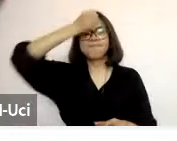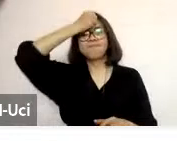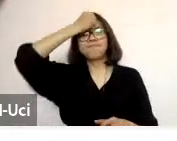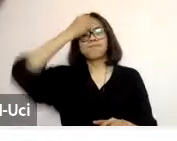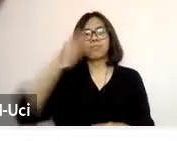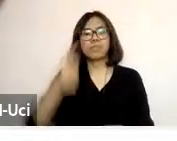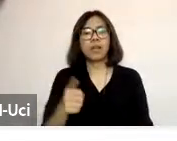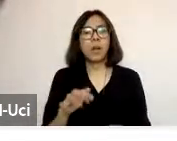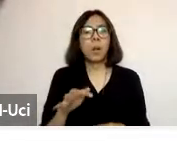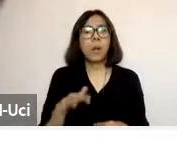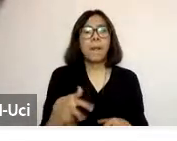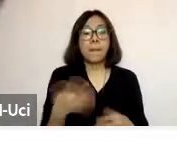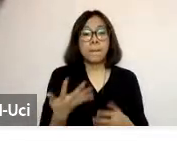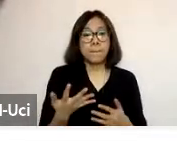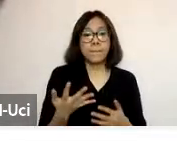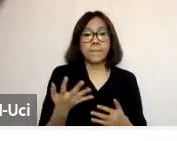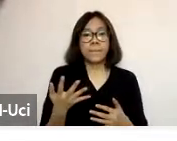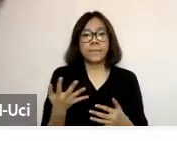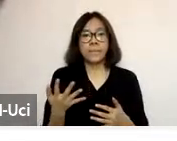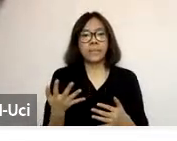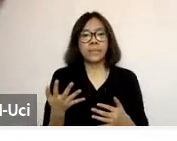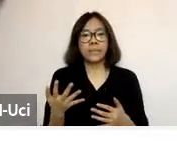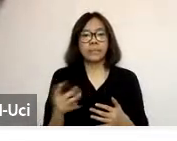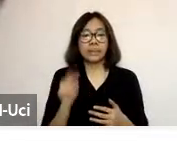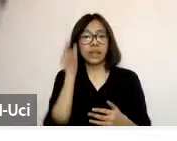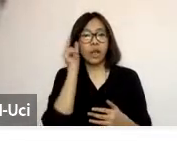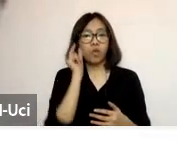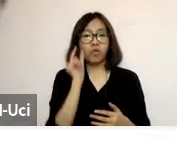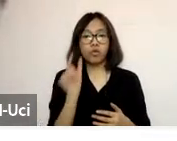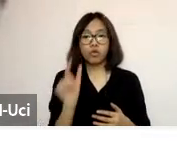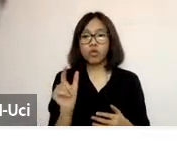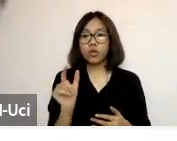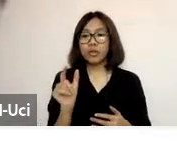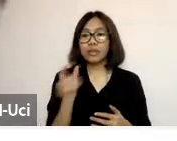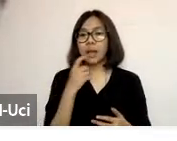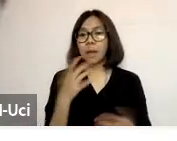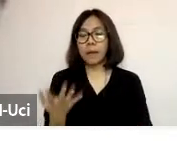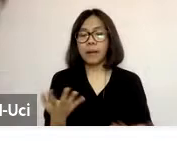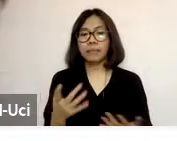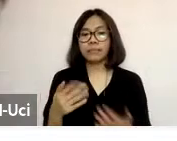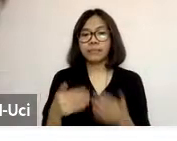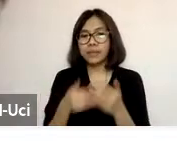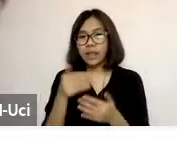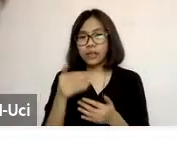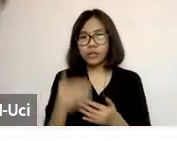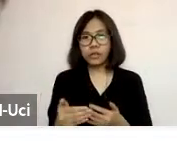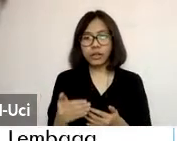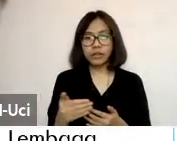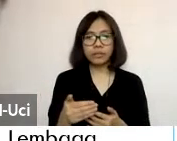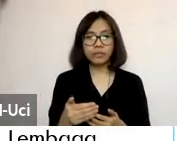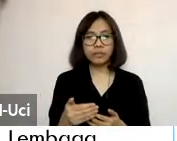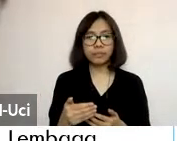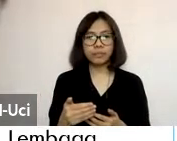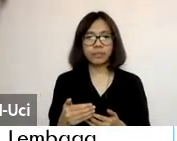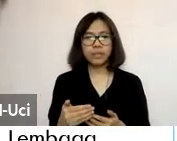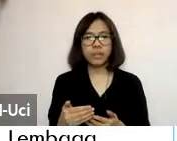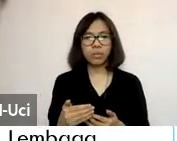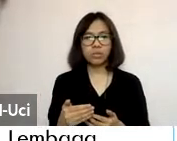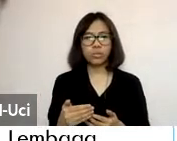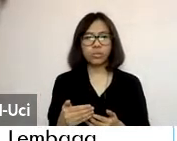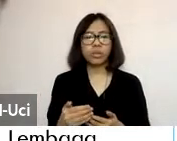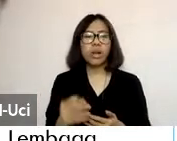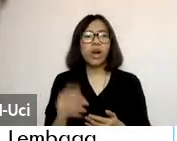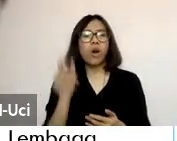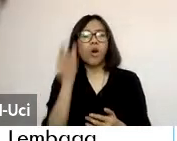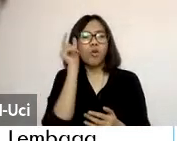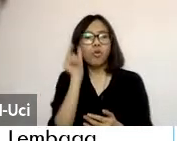opsi mungkin yang Barangkali Pak kita usulkan yang mungkin Nightmare kalian spasmi ya Jadi ada